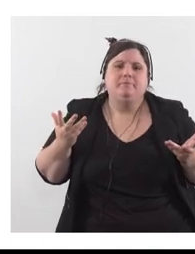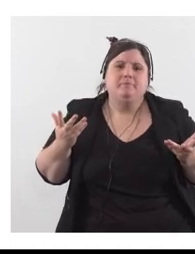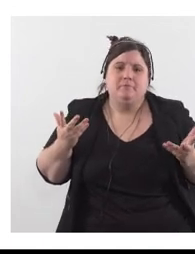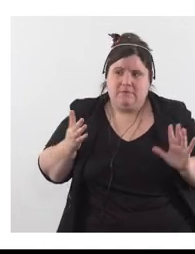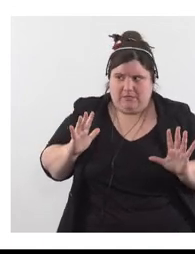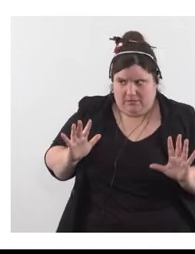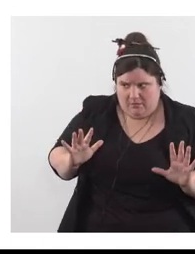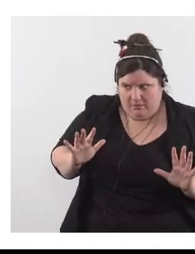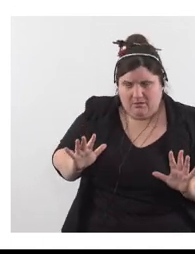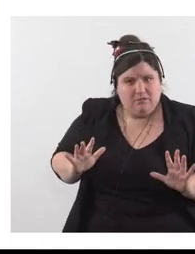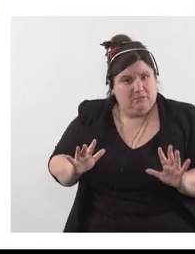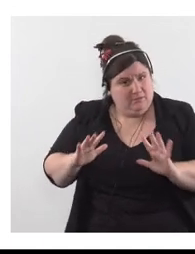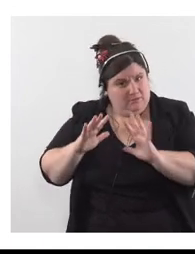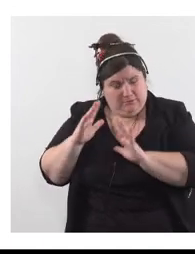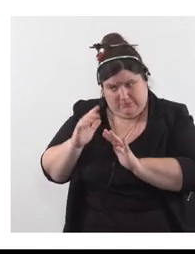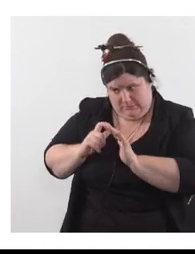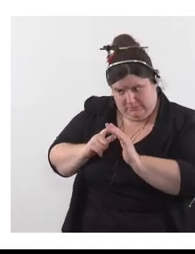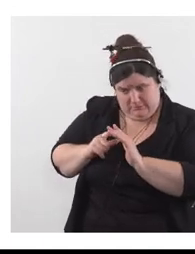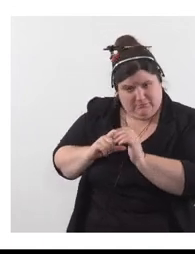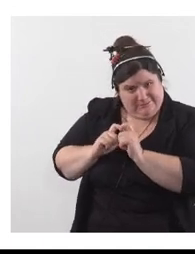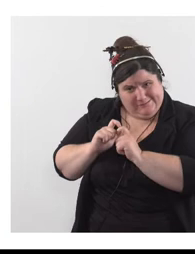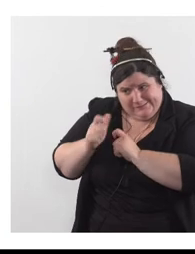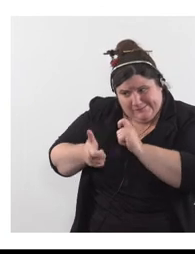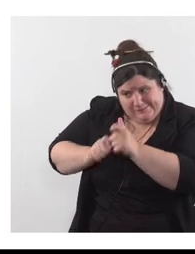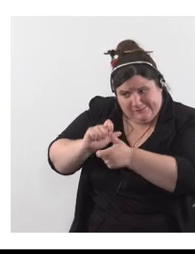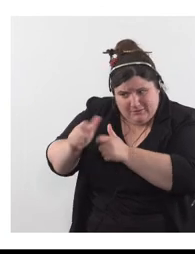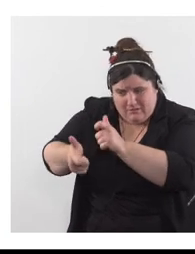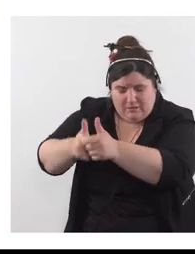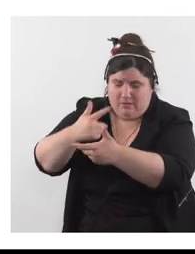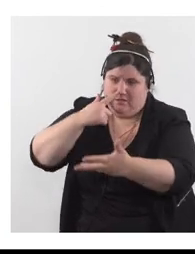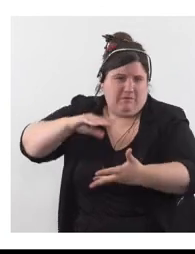questions vont souvent très loin et peuvent devenir vite très compliquées.